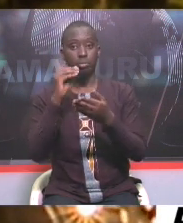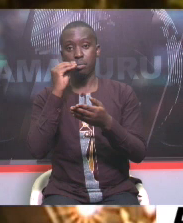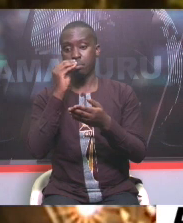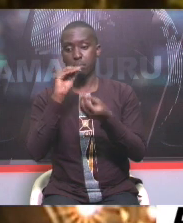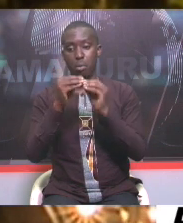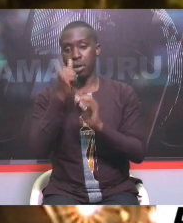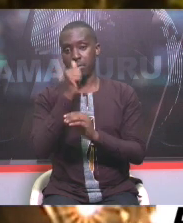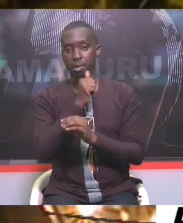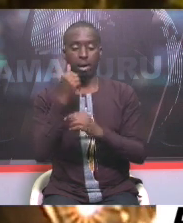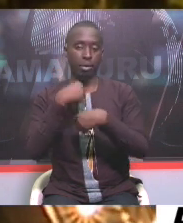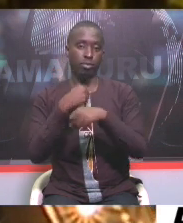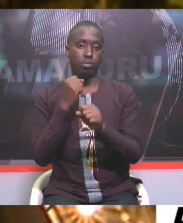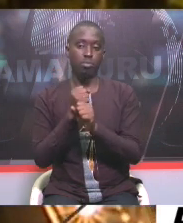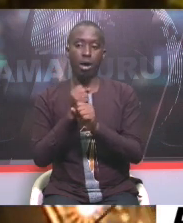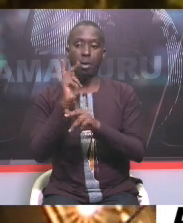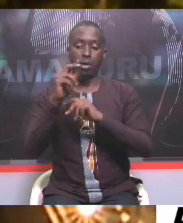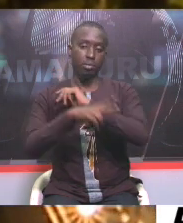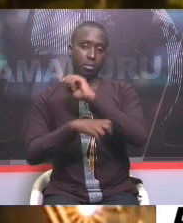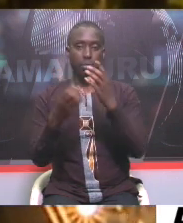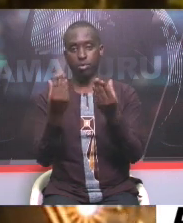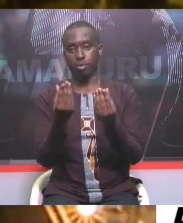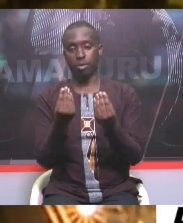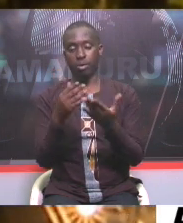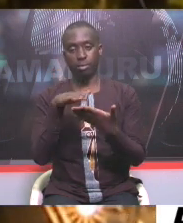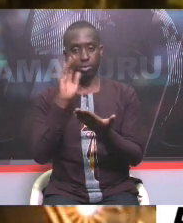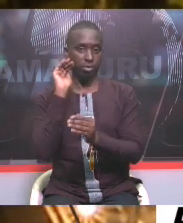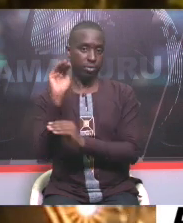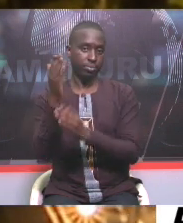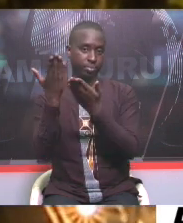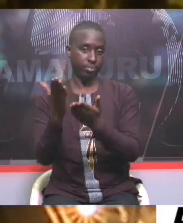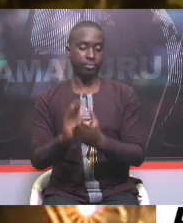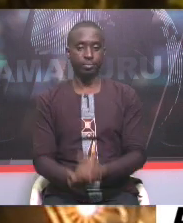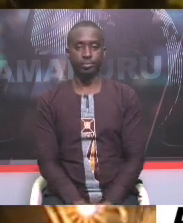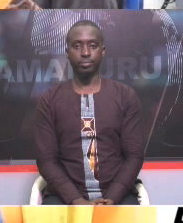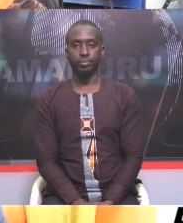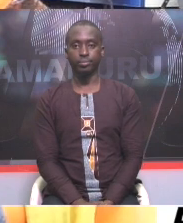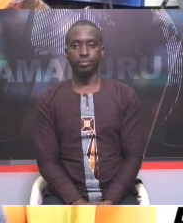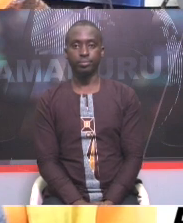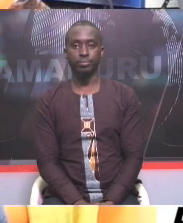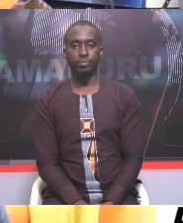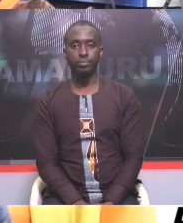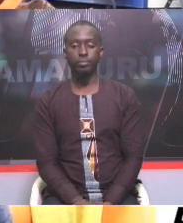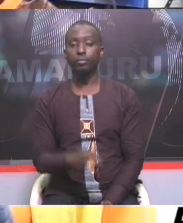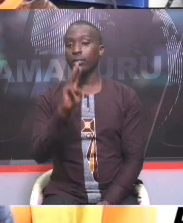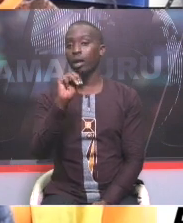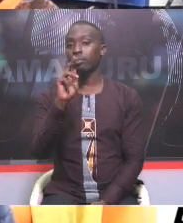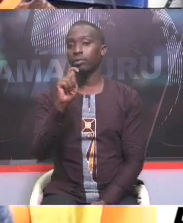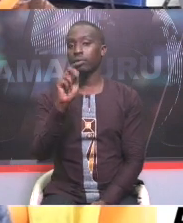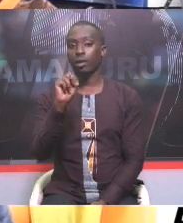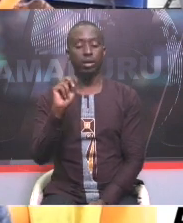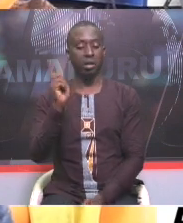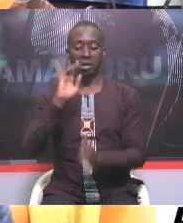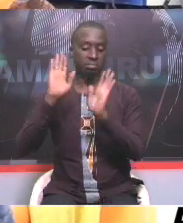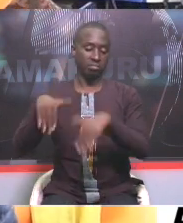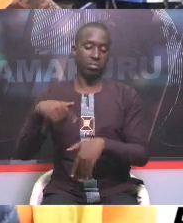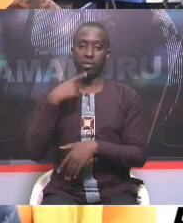bikaba byakorohereza ababiba. Ibyinshi kuri inkuru reka tubigizweho na Danton Gasigwa. MTN yarantereranye kuko